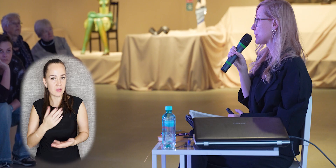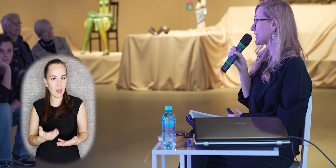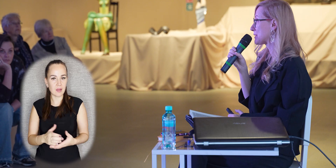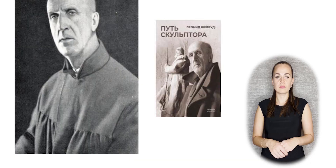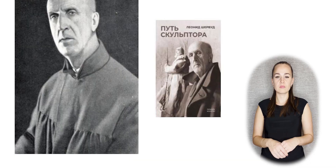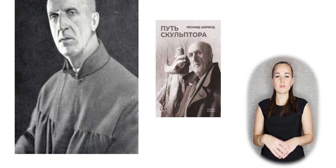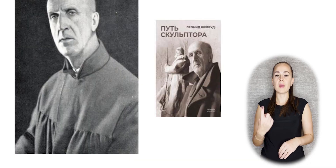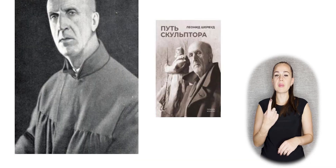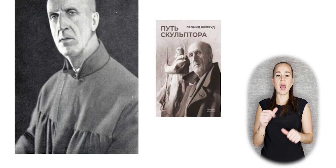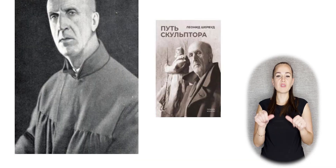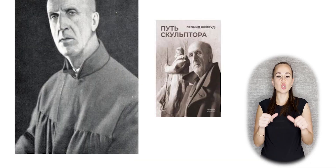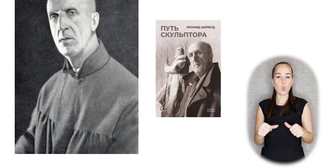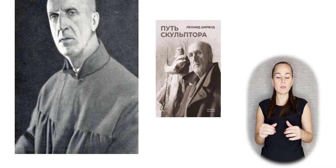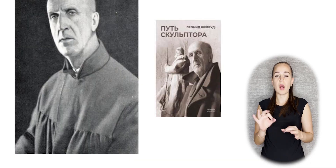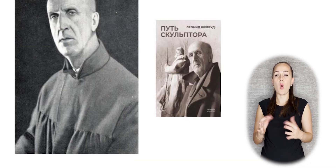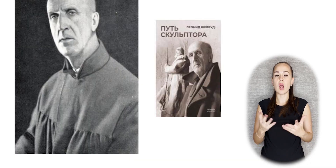монументальной пропаганды.